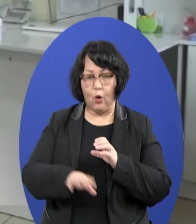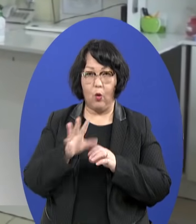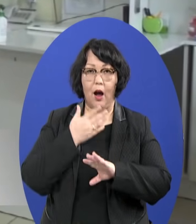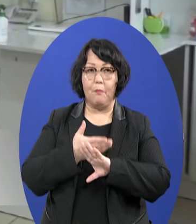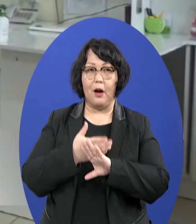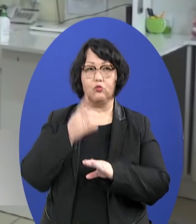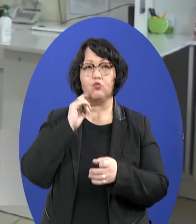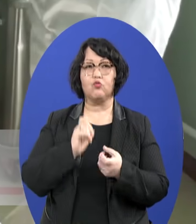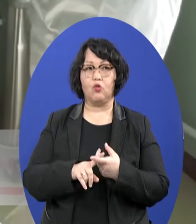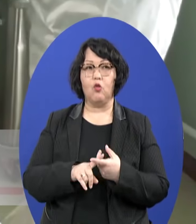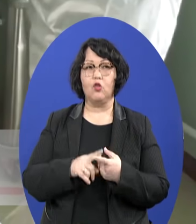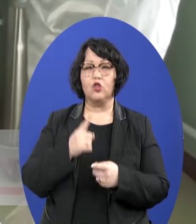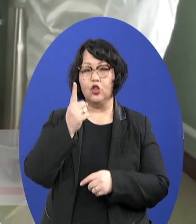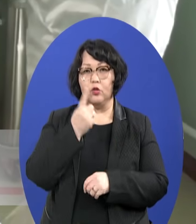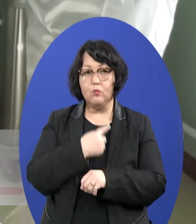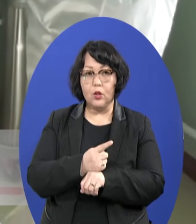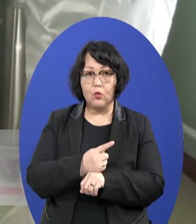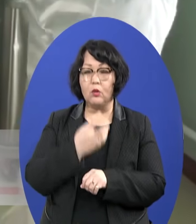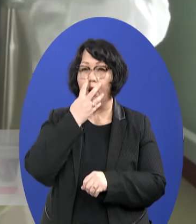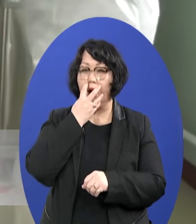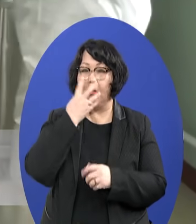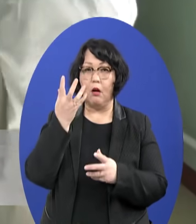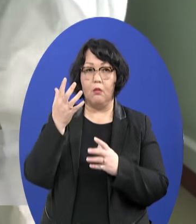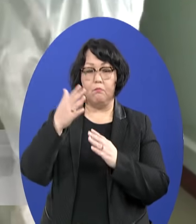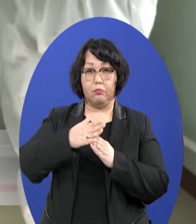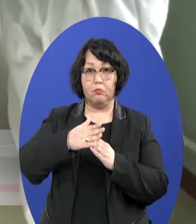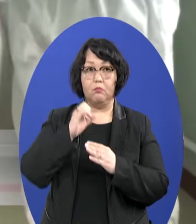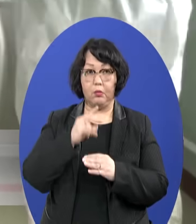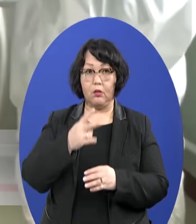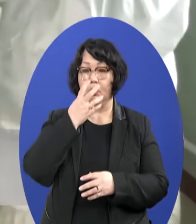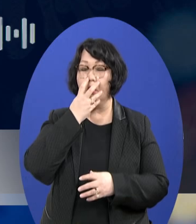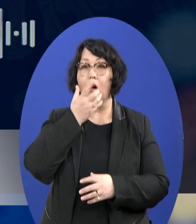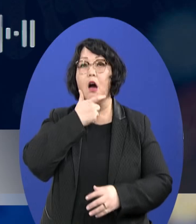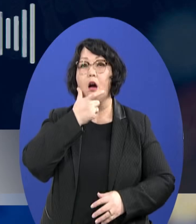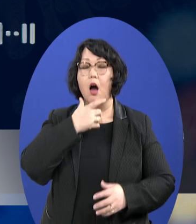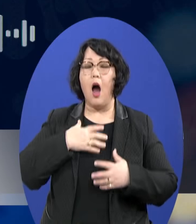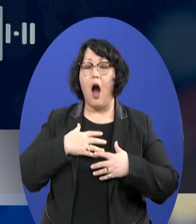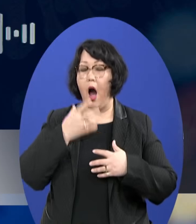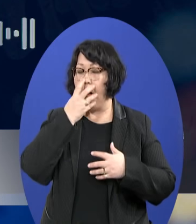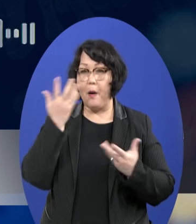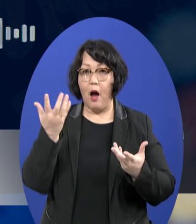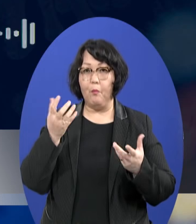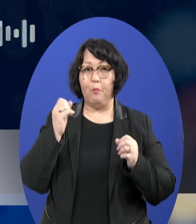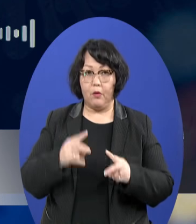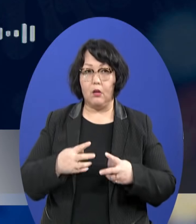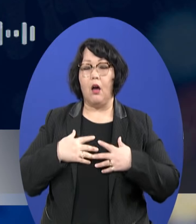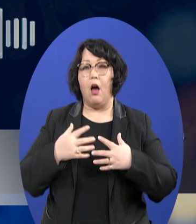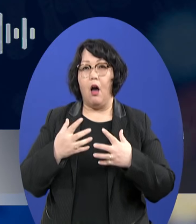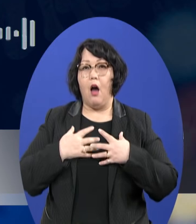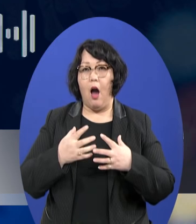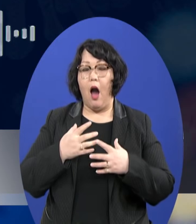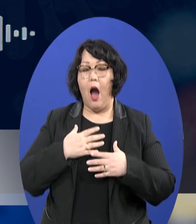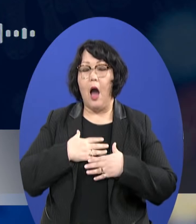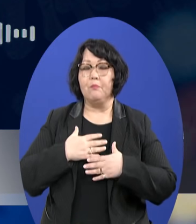холбогдолтой. Одоо 1 минут тасрахад энэ хүмүүс маань одоо амьсгалын дутагдалд орно гэсэн үг. Яг одоо бид нар урд нь бүхэн жилийн